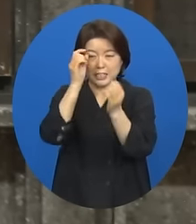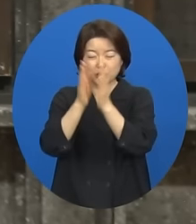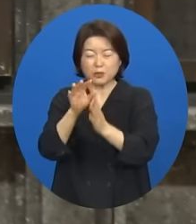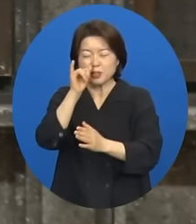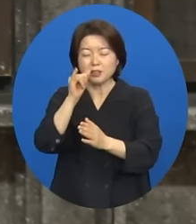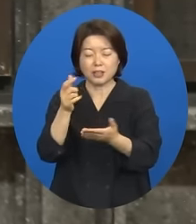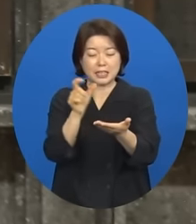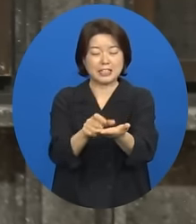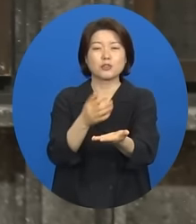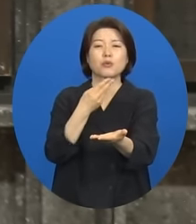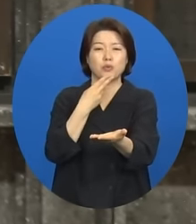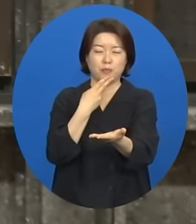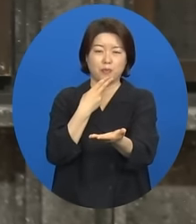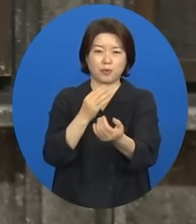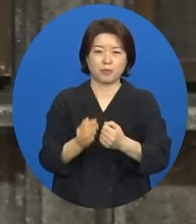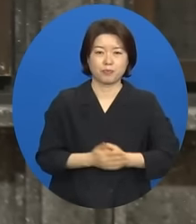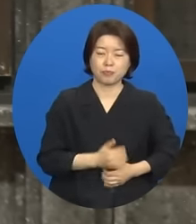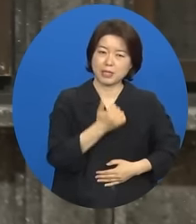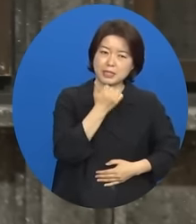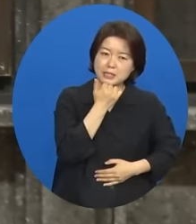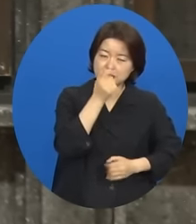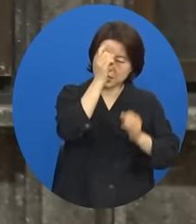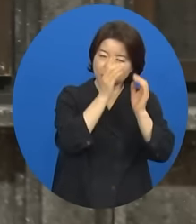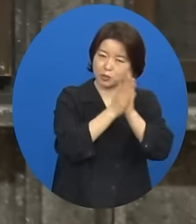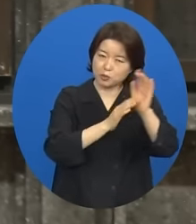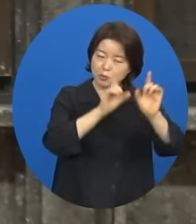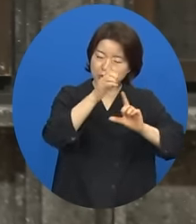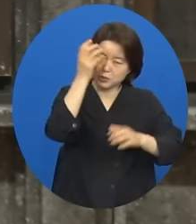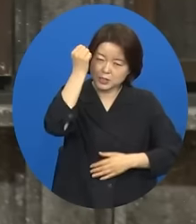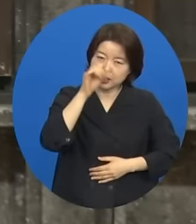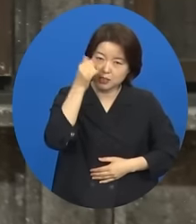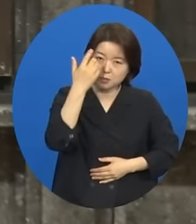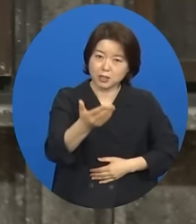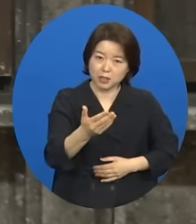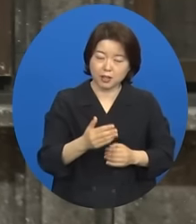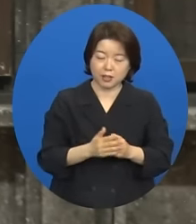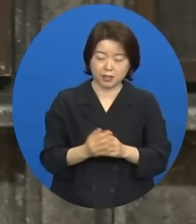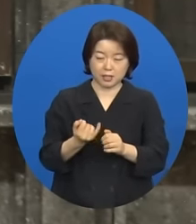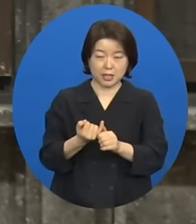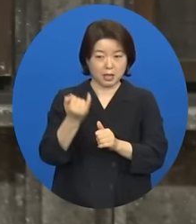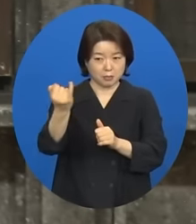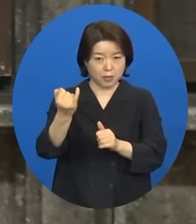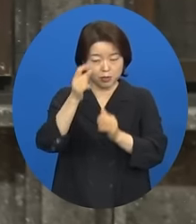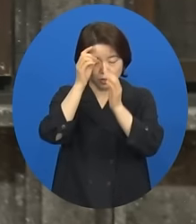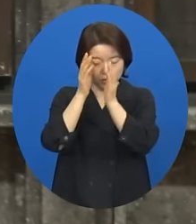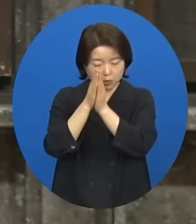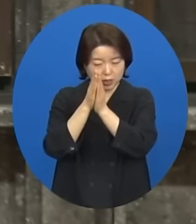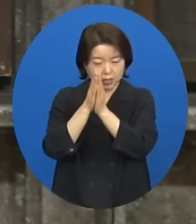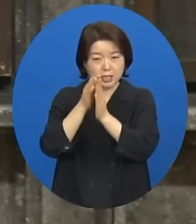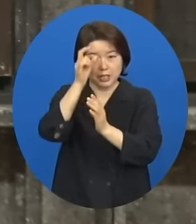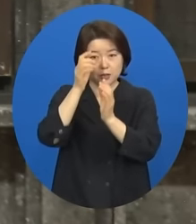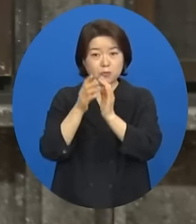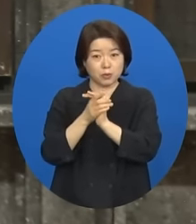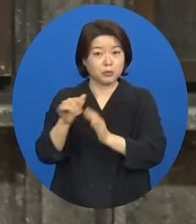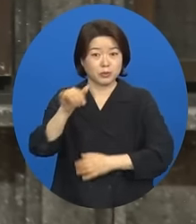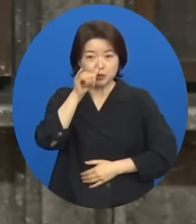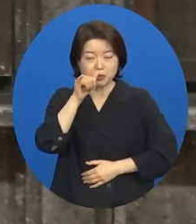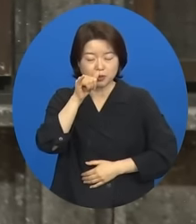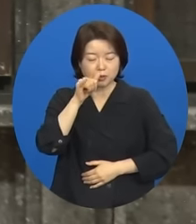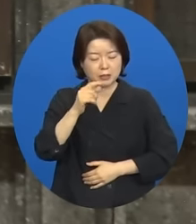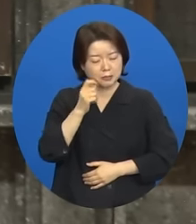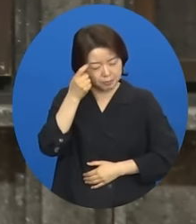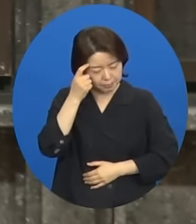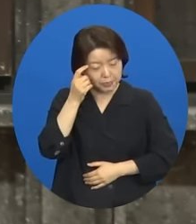없습니다. 이삭 기억나십니까? 뭐 배우자를 위해서 기도했던 그 장면 나오죠. 묵상하고 그